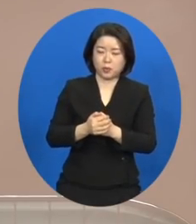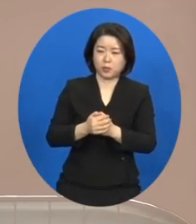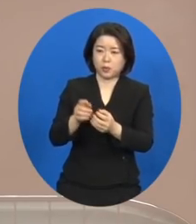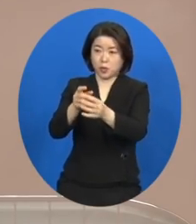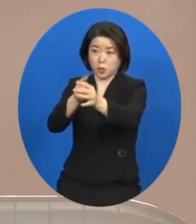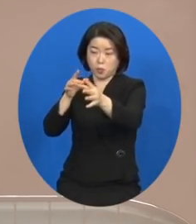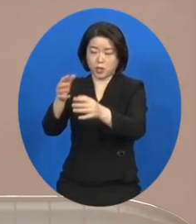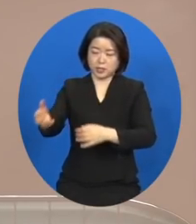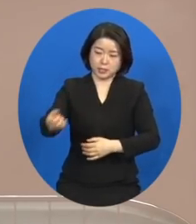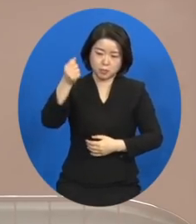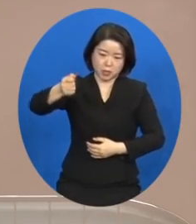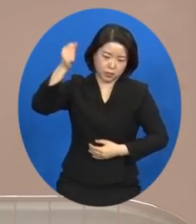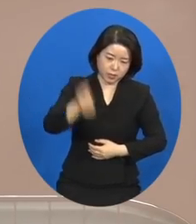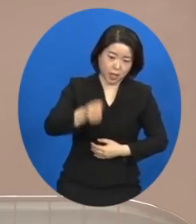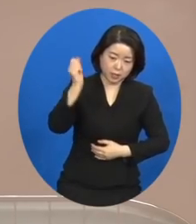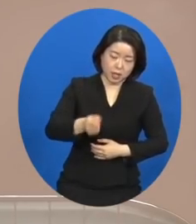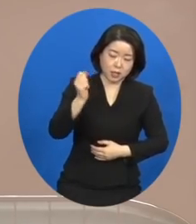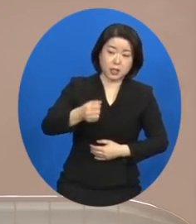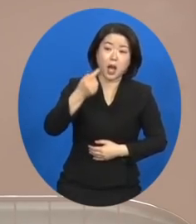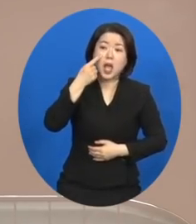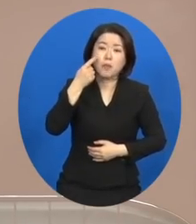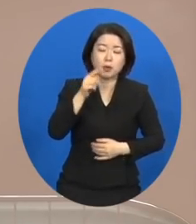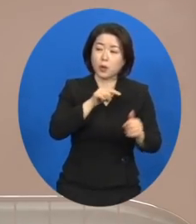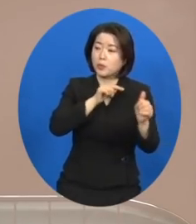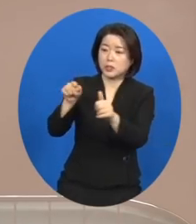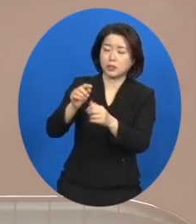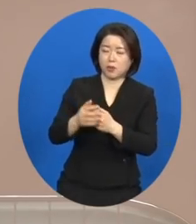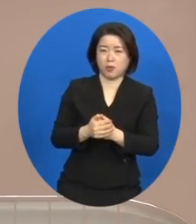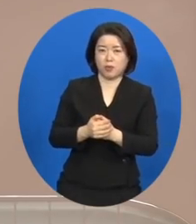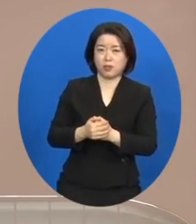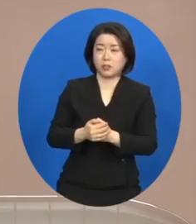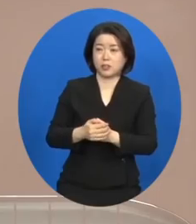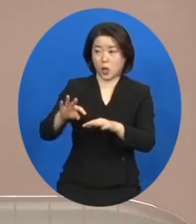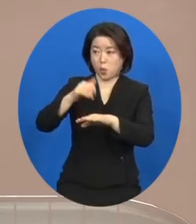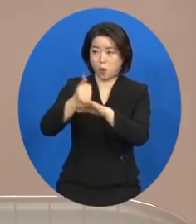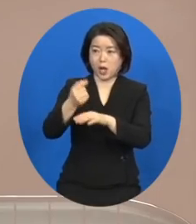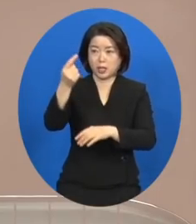합니다. 쳐보십시오 했더니 뭐 세 번 딱 쳤어요. 아, 왜 세 번만 치냐고.